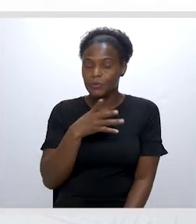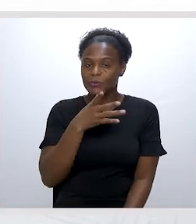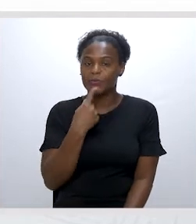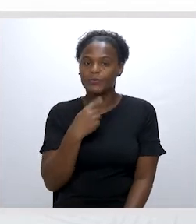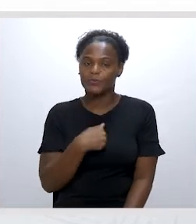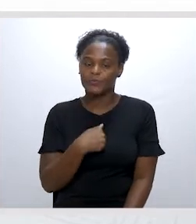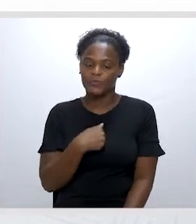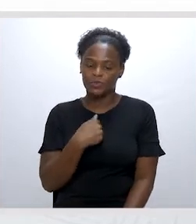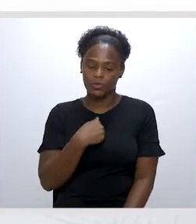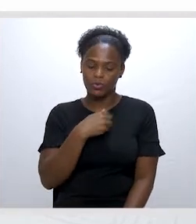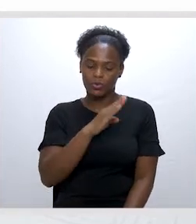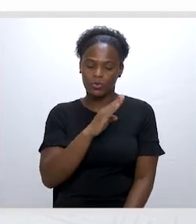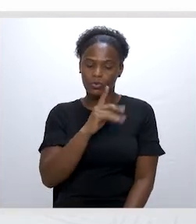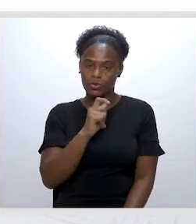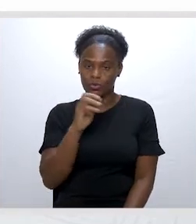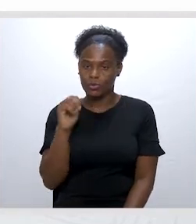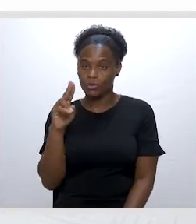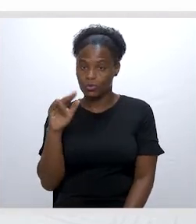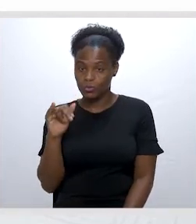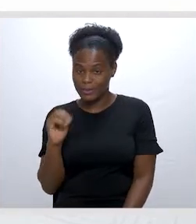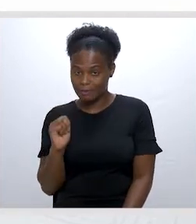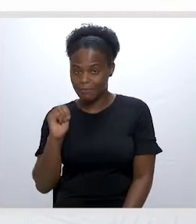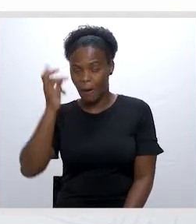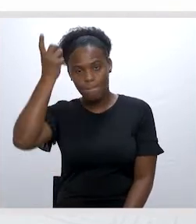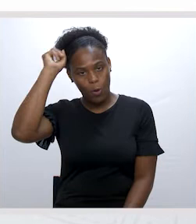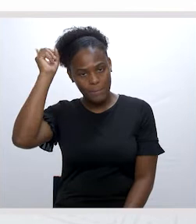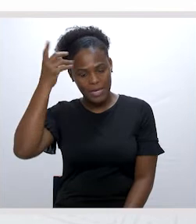Je suis pompier.